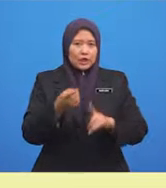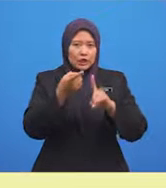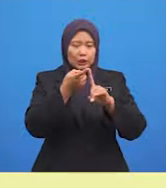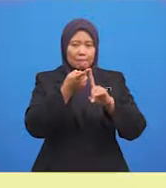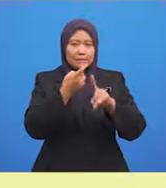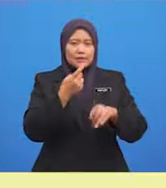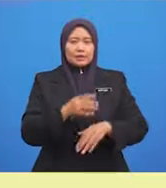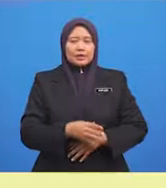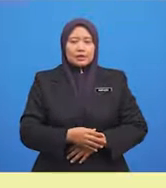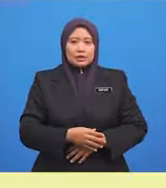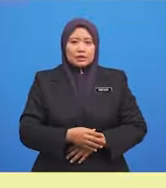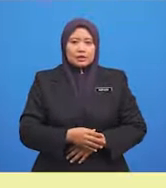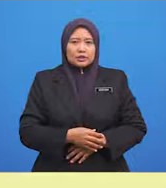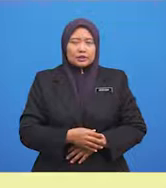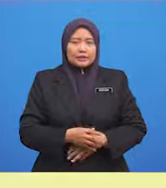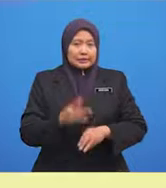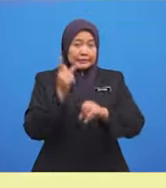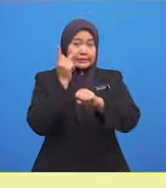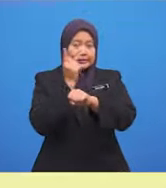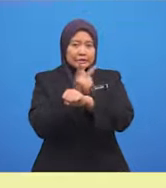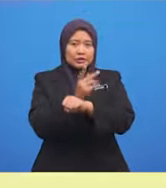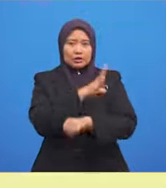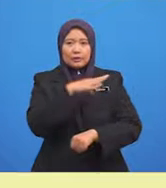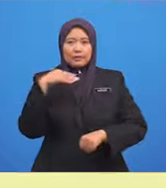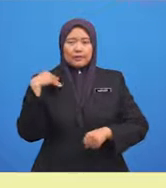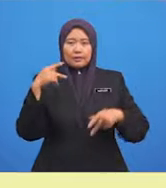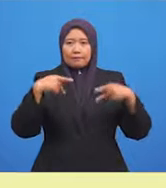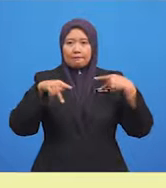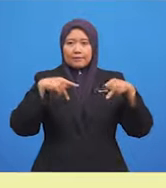diperbuat daripada keluli dan plastik.